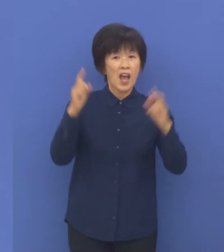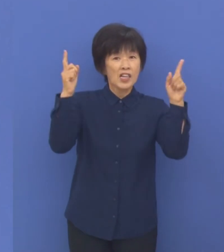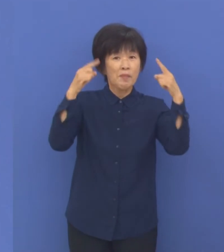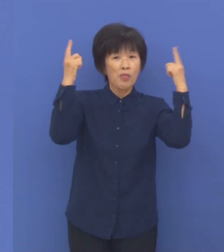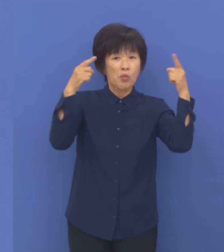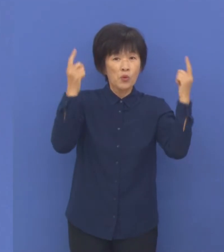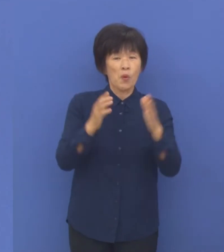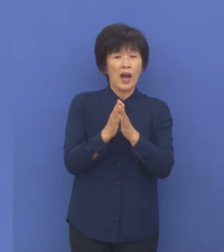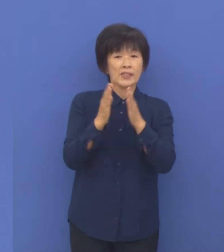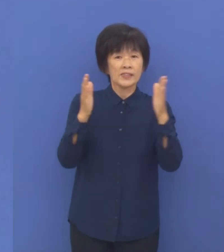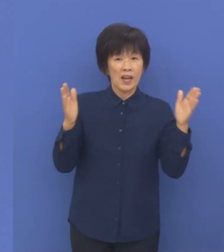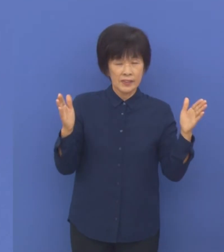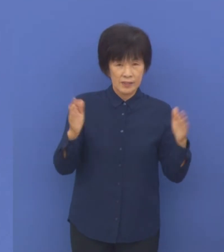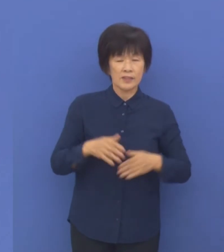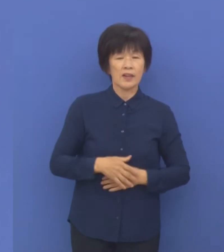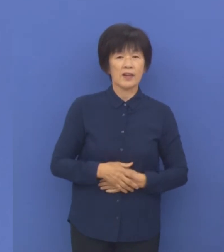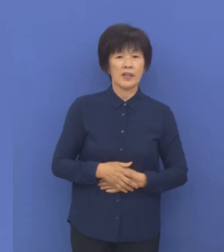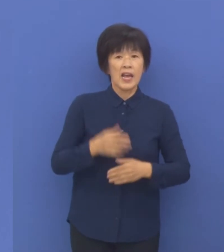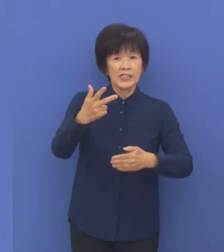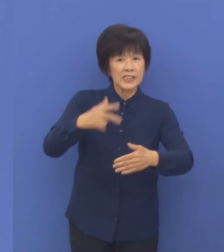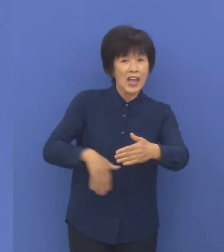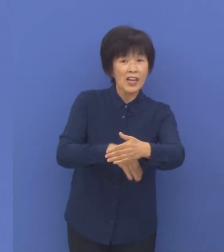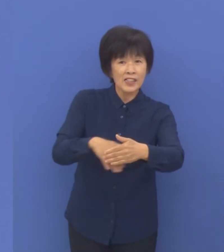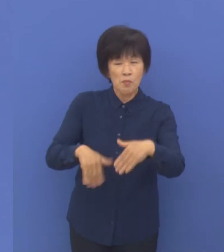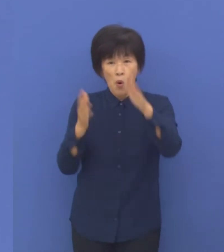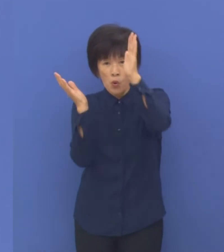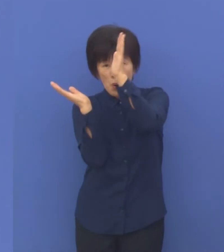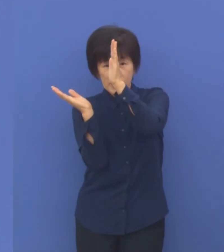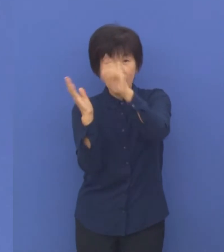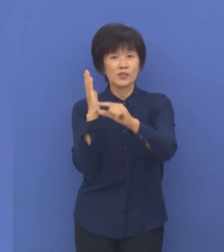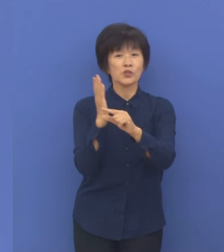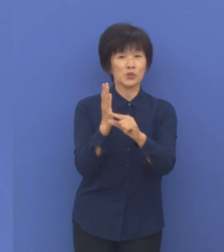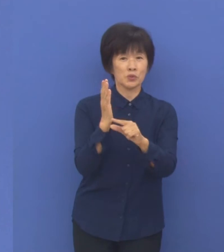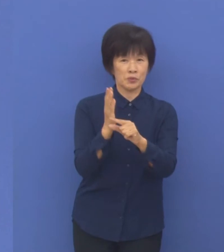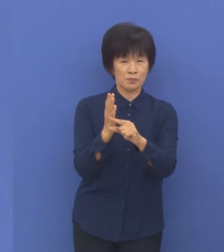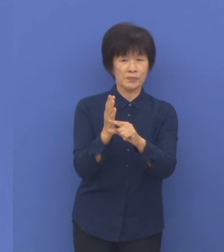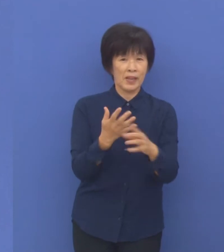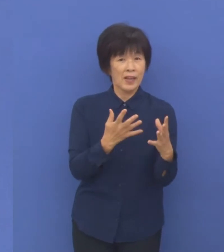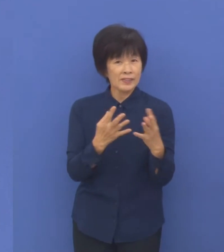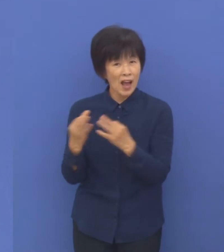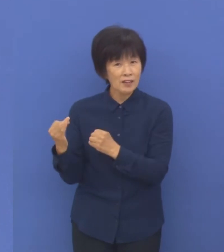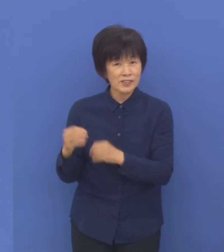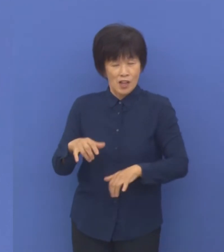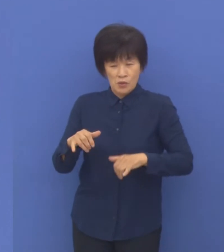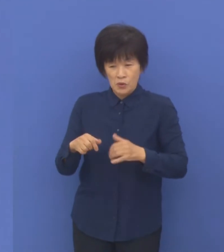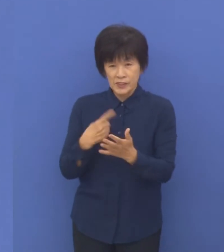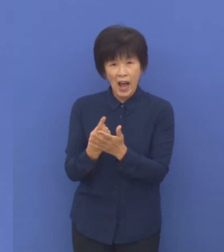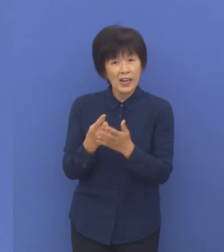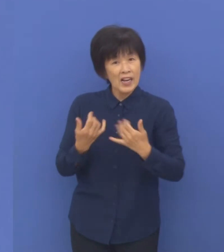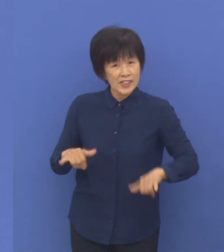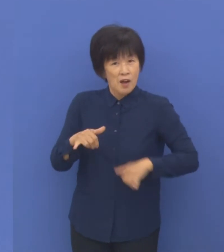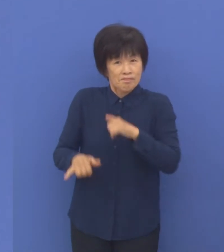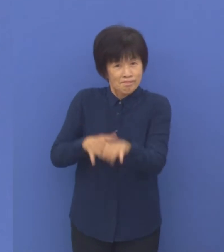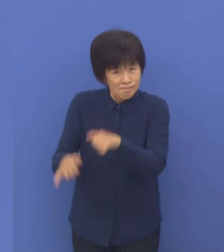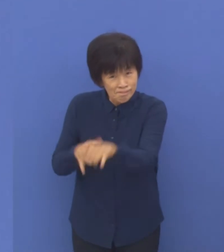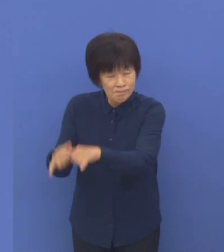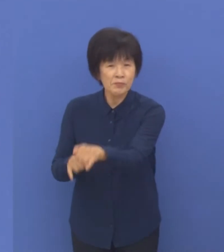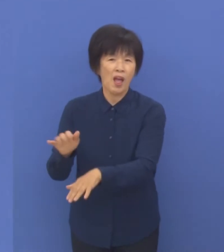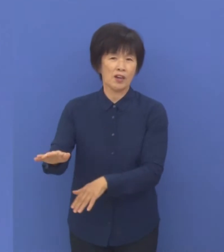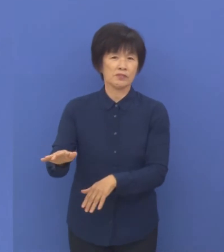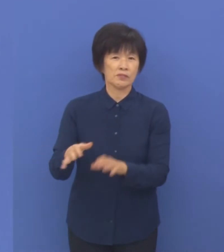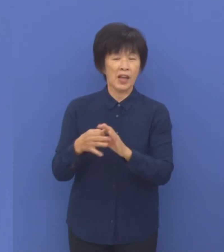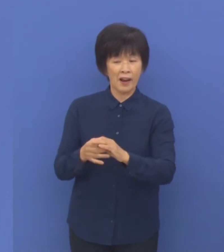イベントの開催に伴い市内でも午前中を中心に多くの参加者が通行しますの